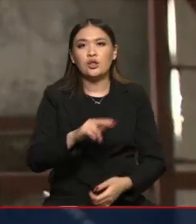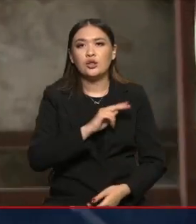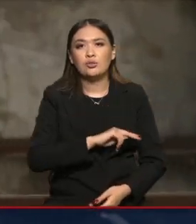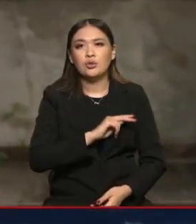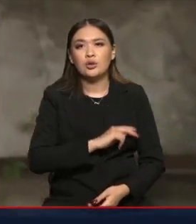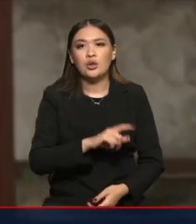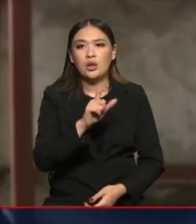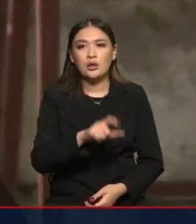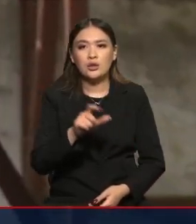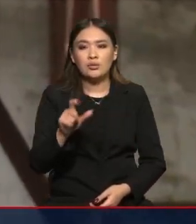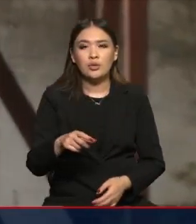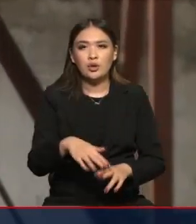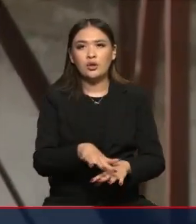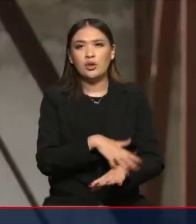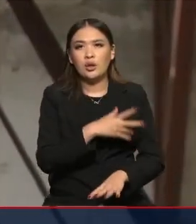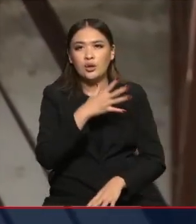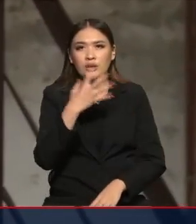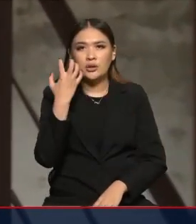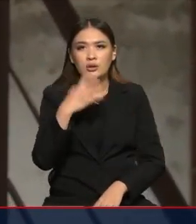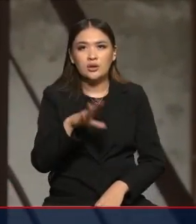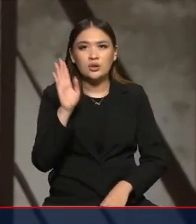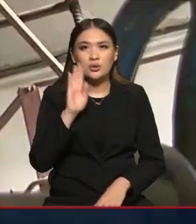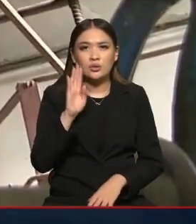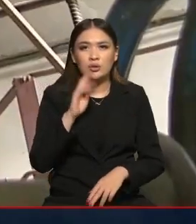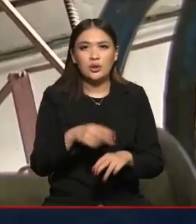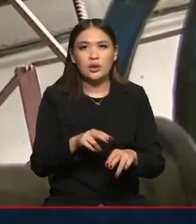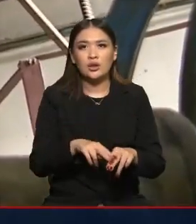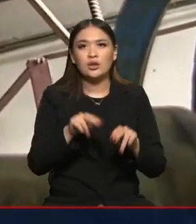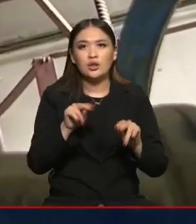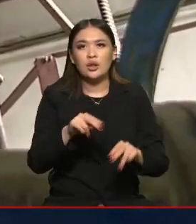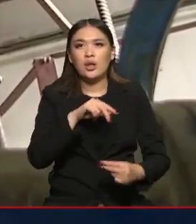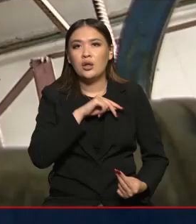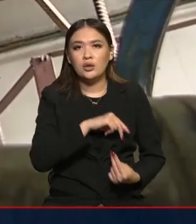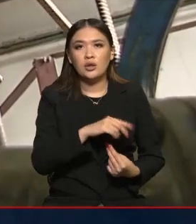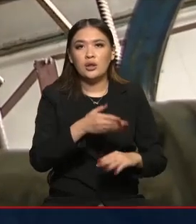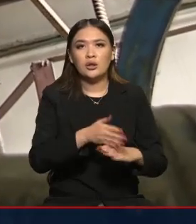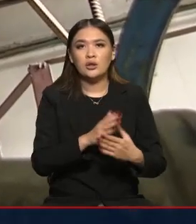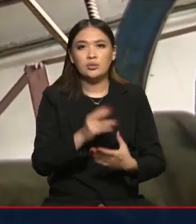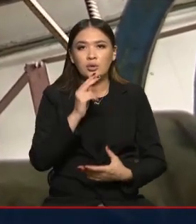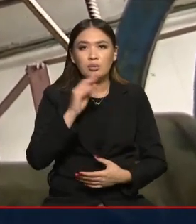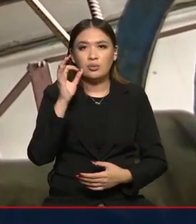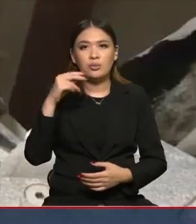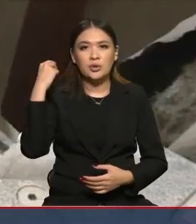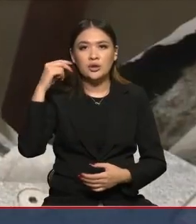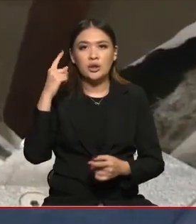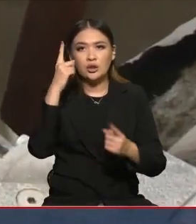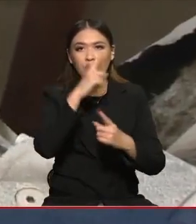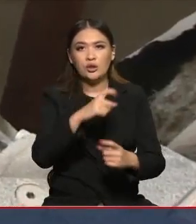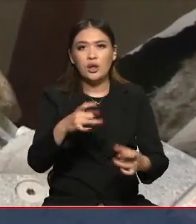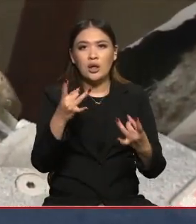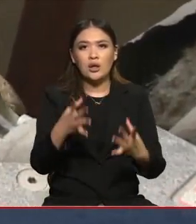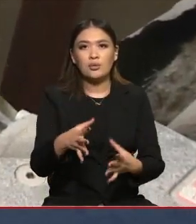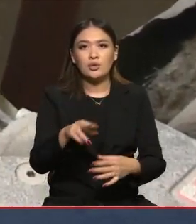отбасын өскен. Ұзақ жылдар бойы жұмыстың ыстық суығына төзіп, адал еңбектің нанын жек білет. Ол биылғы президент жолдауынан кейін қарапайым